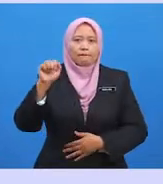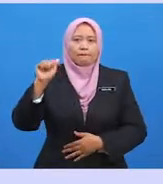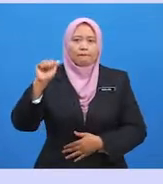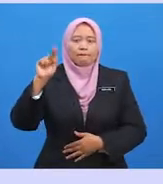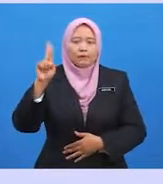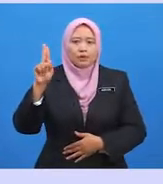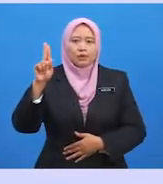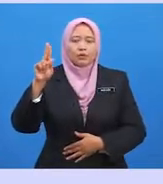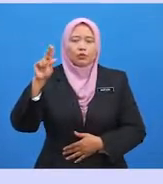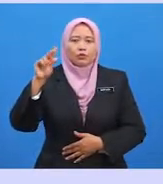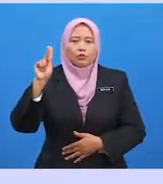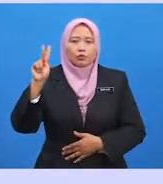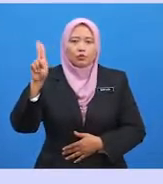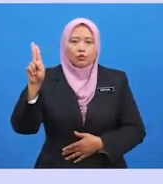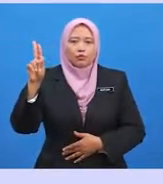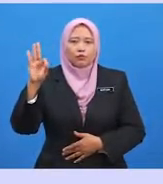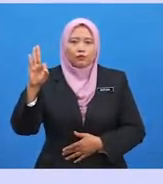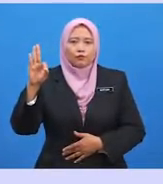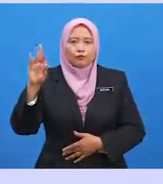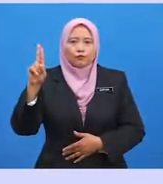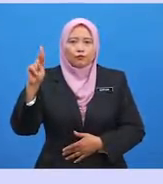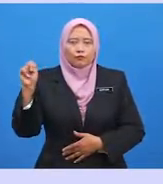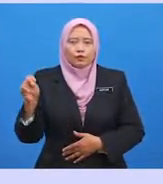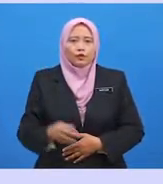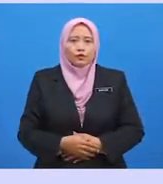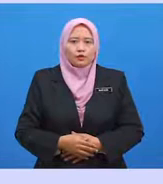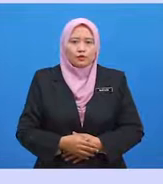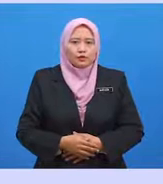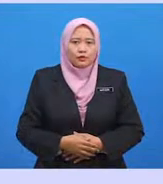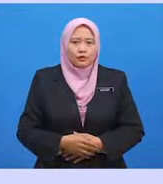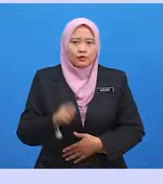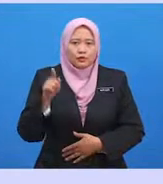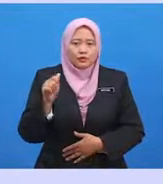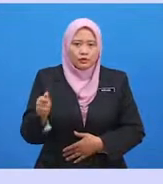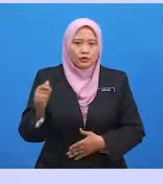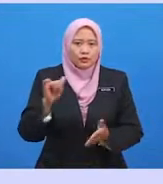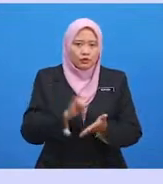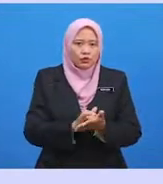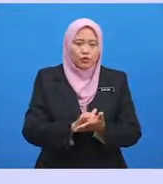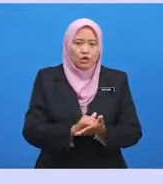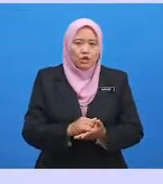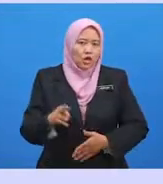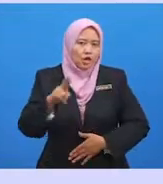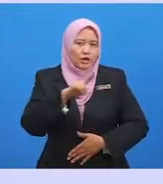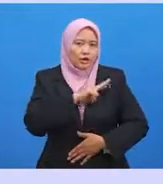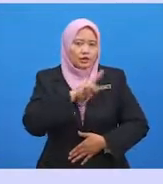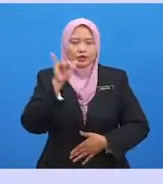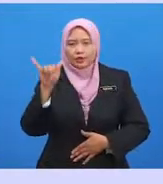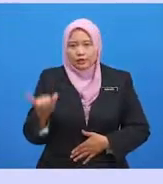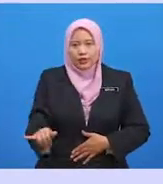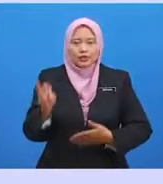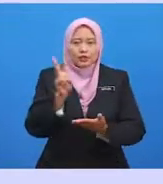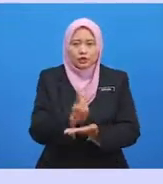maukuf Yaitu harta yang diwakafkan contohnya tanah yang diperoleh Sedina